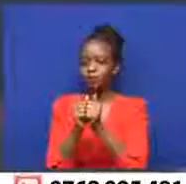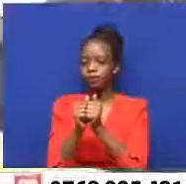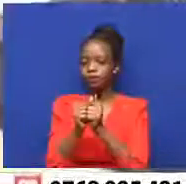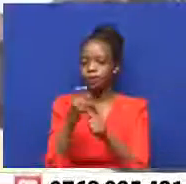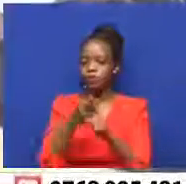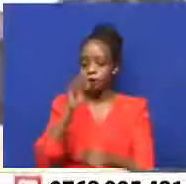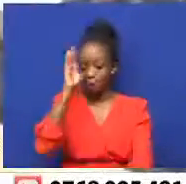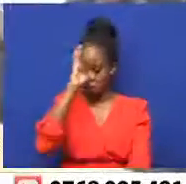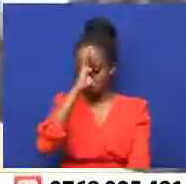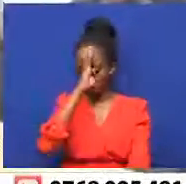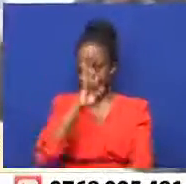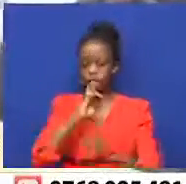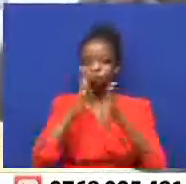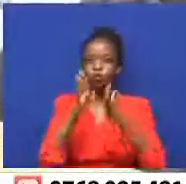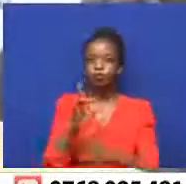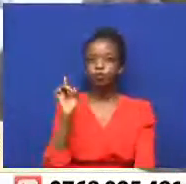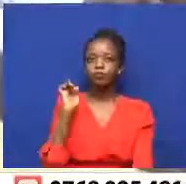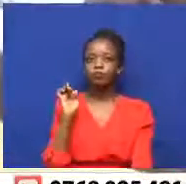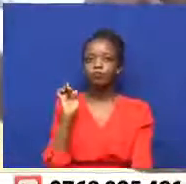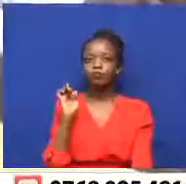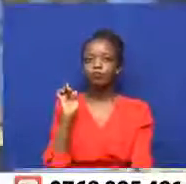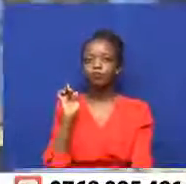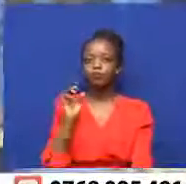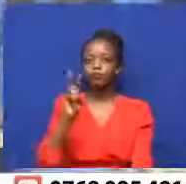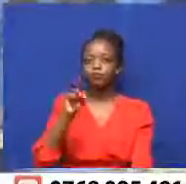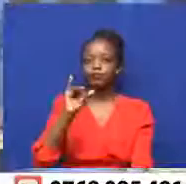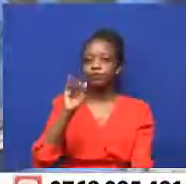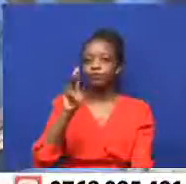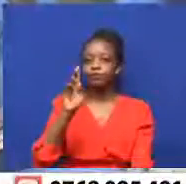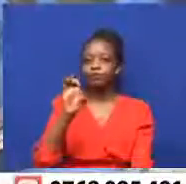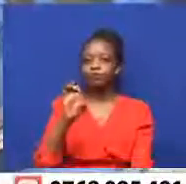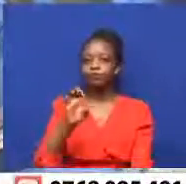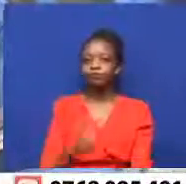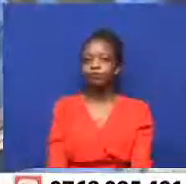ya Bungoma, nikiripotia TV 47, mie ni Mike Kagwango.